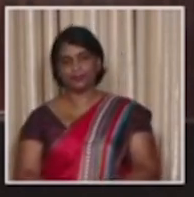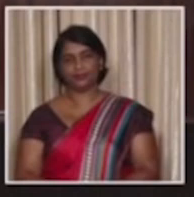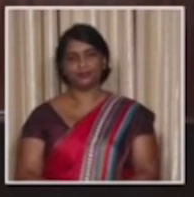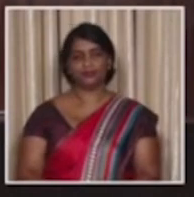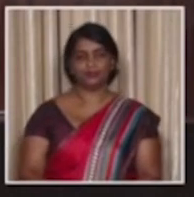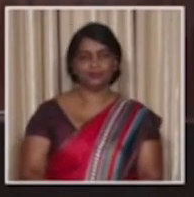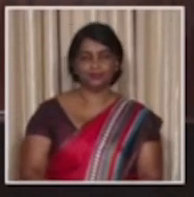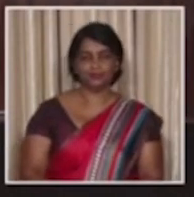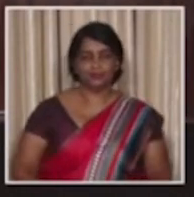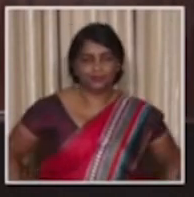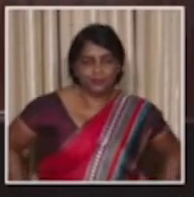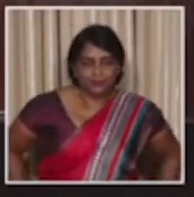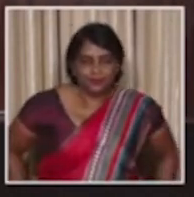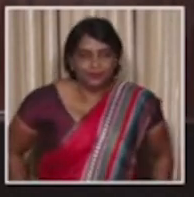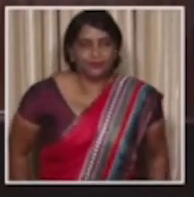හරි.